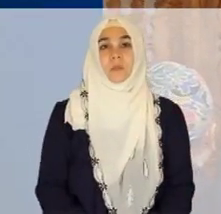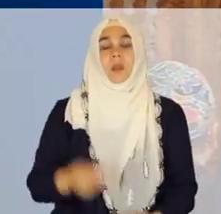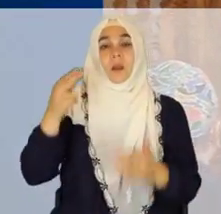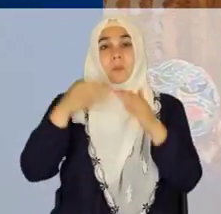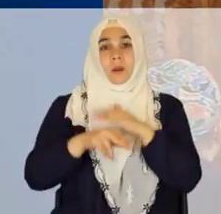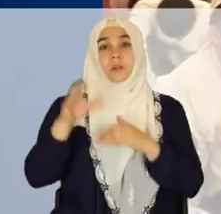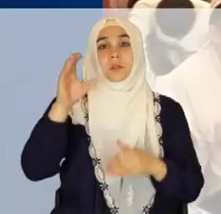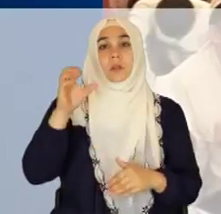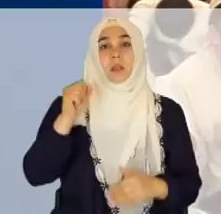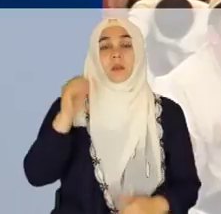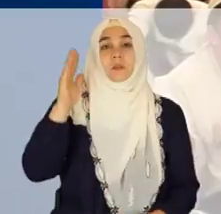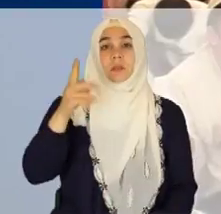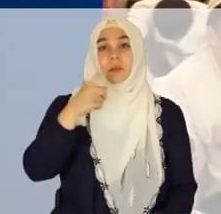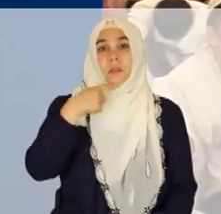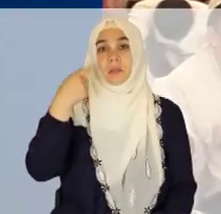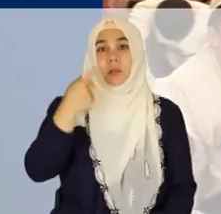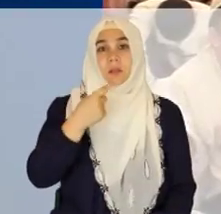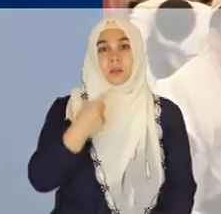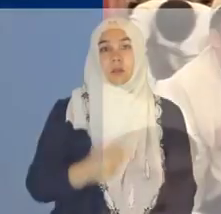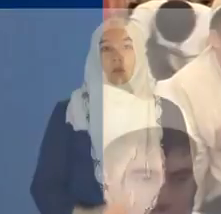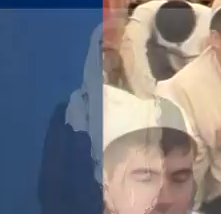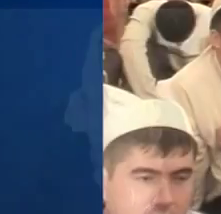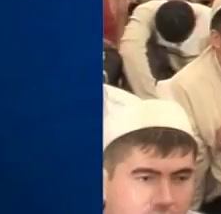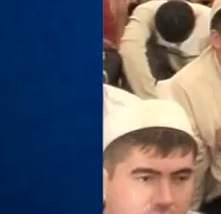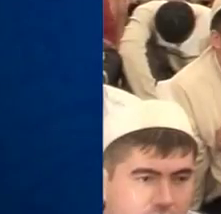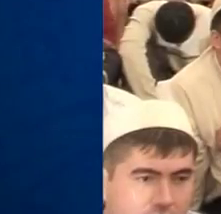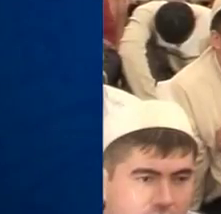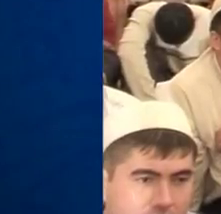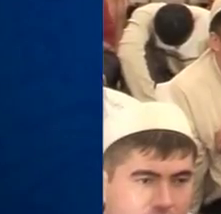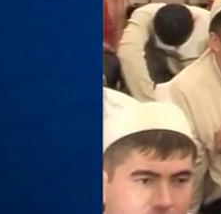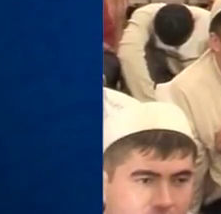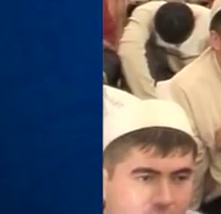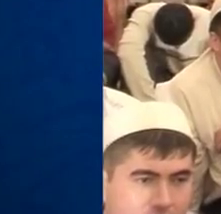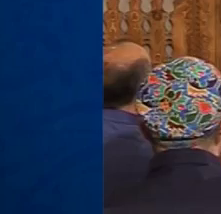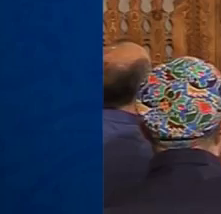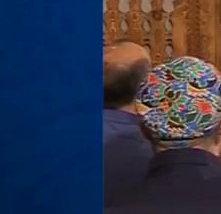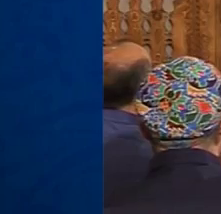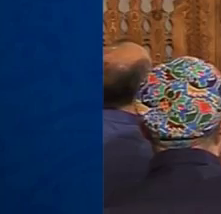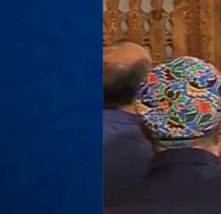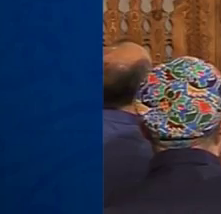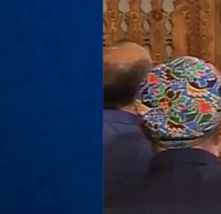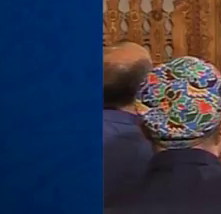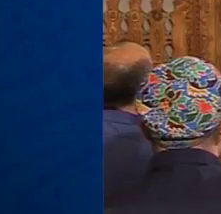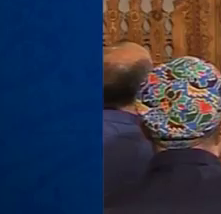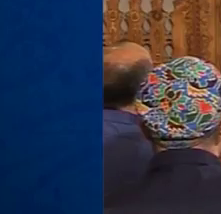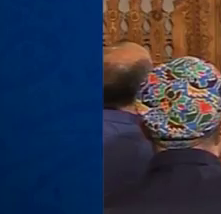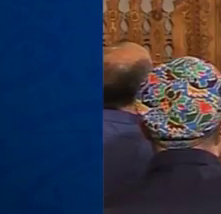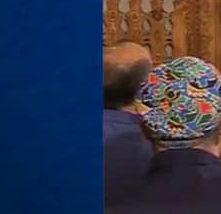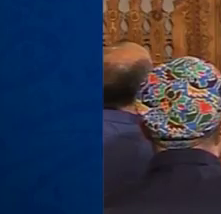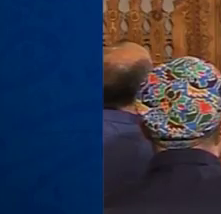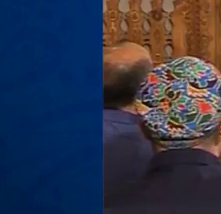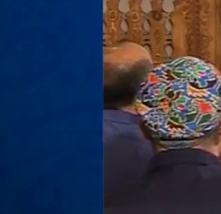Payg'ambarimiz alayhissalotu vassalom aytadilarki, la yastami'u fi jawfil mu'mini